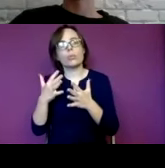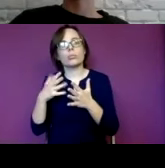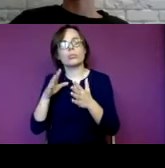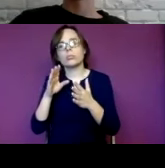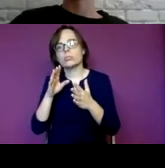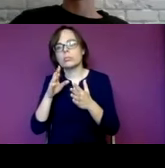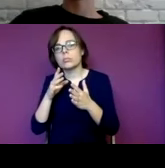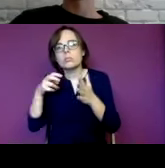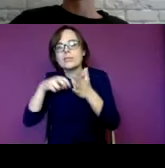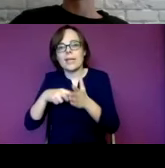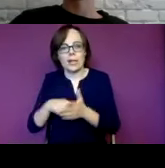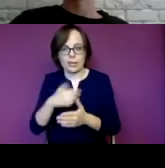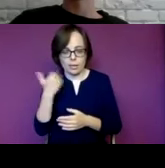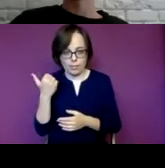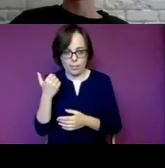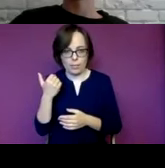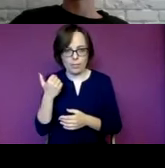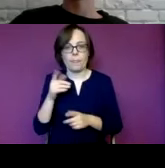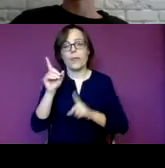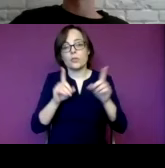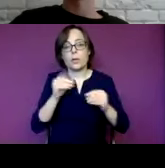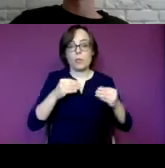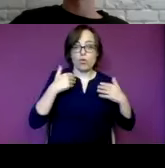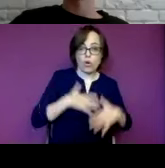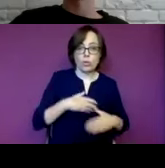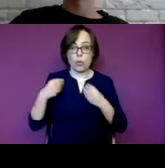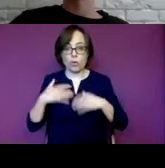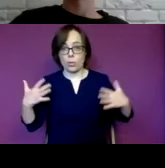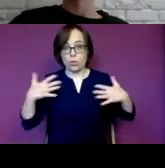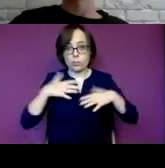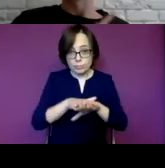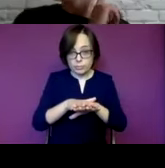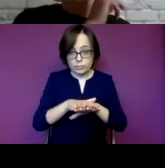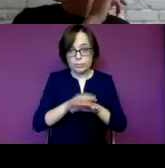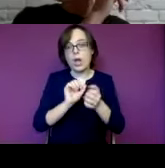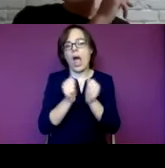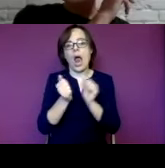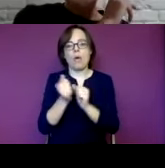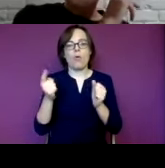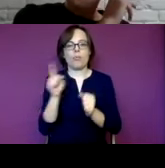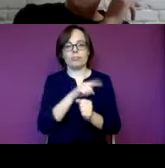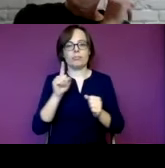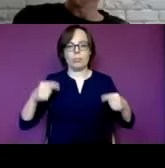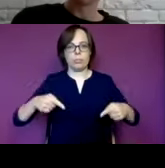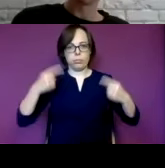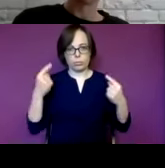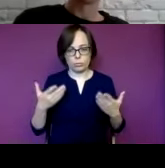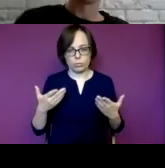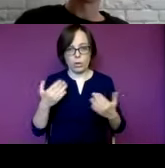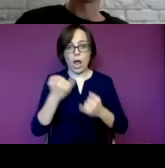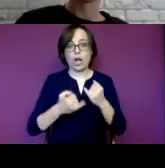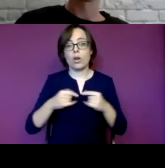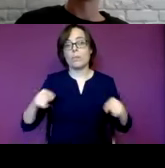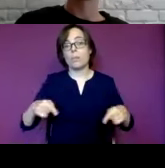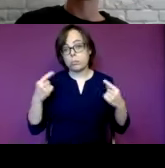sytuacje, gdzie te tożsamości się, prawda, nachodzą na siebie, albo stoją w pewnej opozycji do siebie i z tego wynikają, prawda, albo